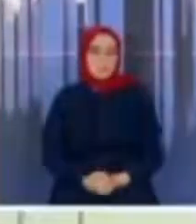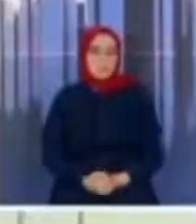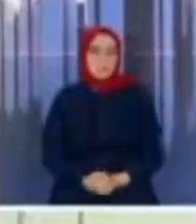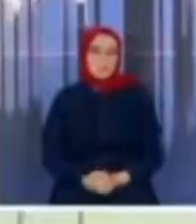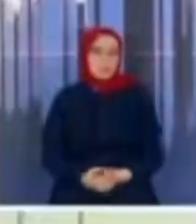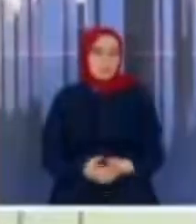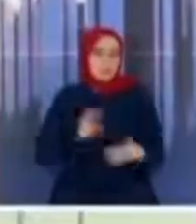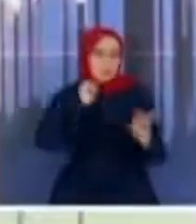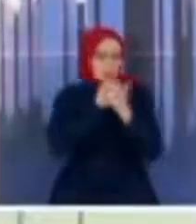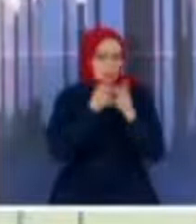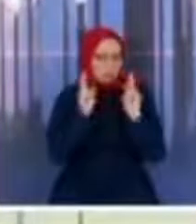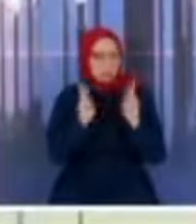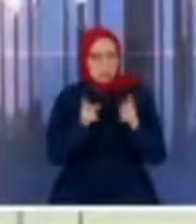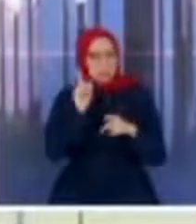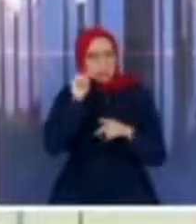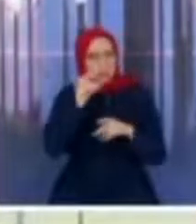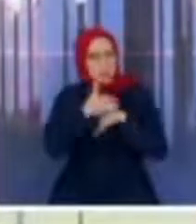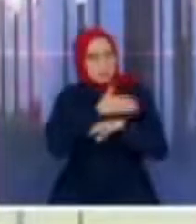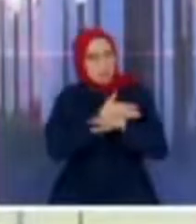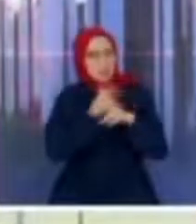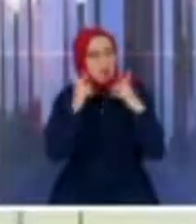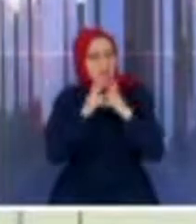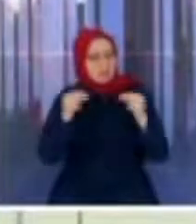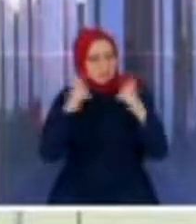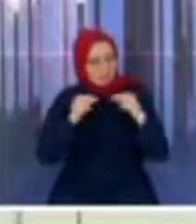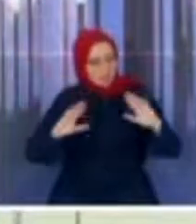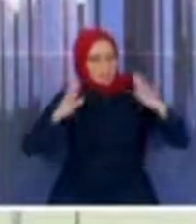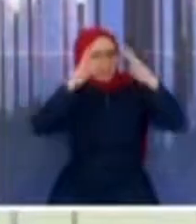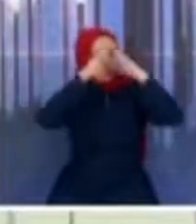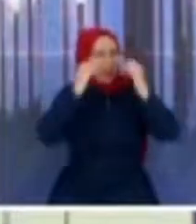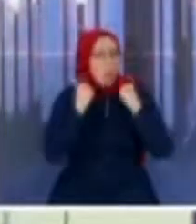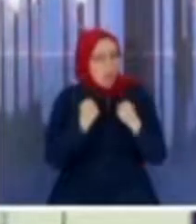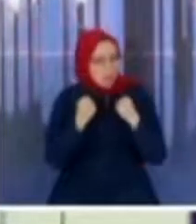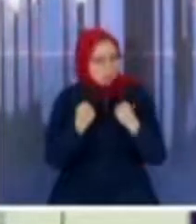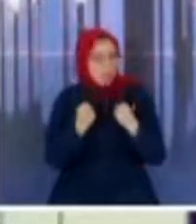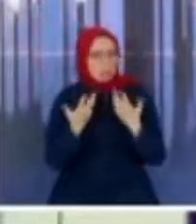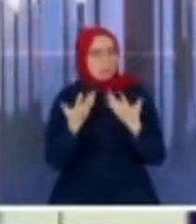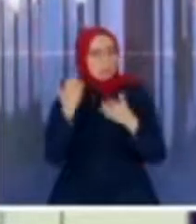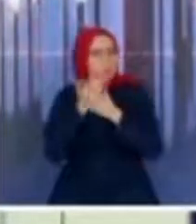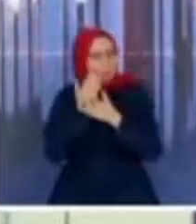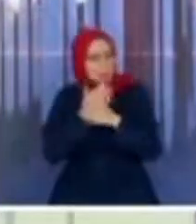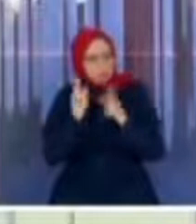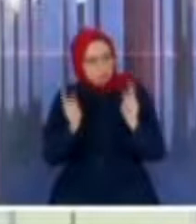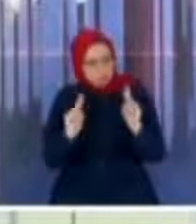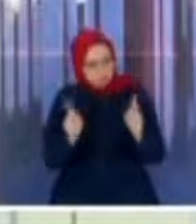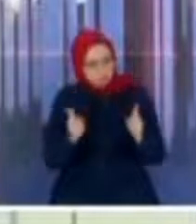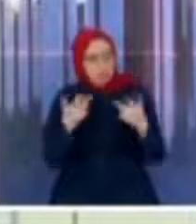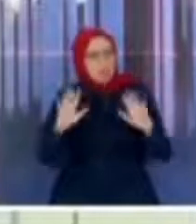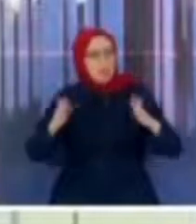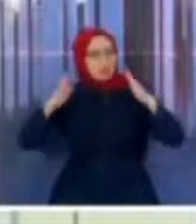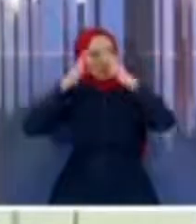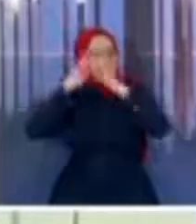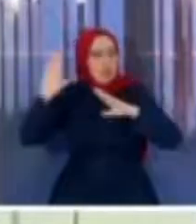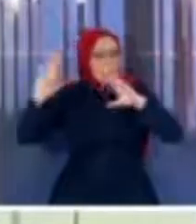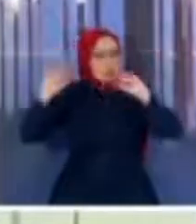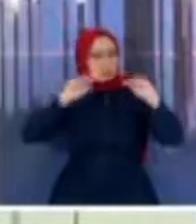كنحاول توقعات. يعني نحن كحكينا على سحوب التضاريس، حكينا على بلايس واماكن في نفجه موجوده في الجبال انه